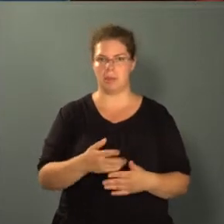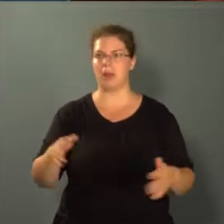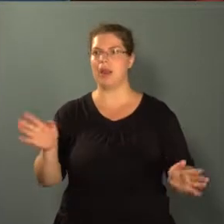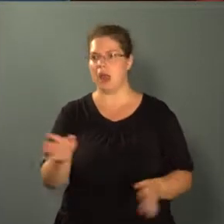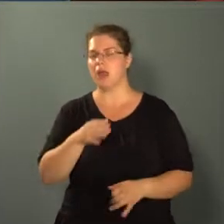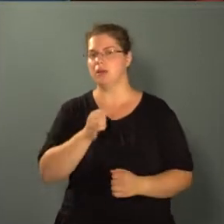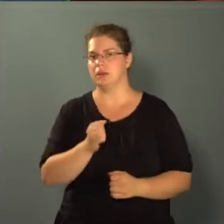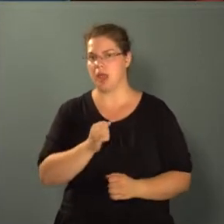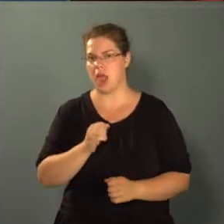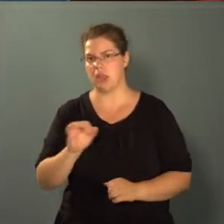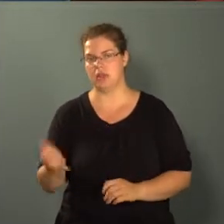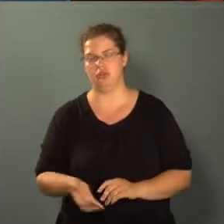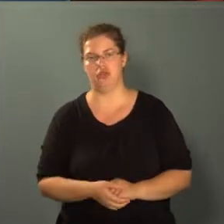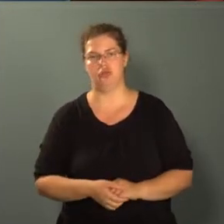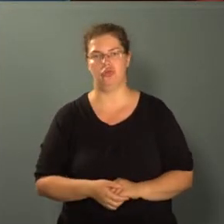hanem akár télen is.